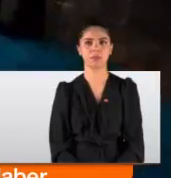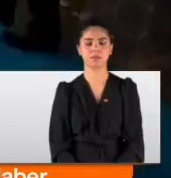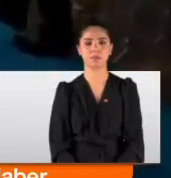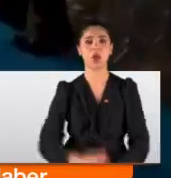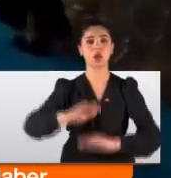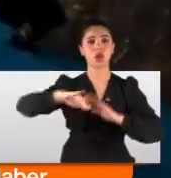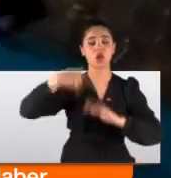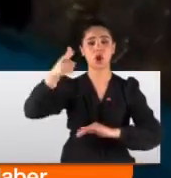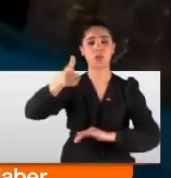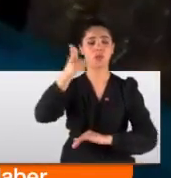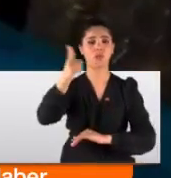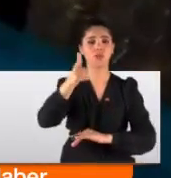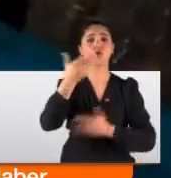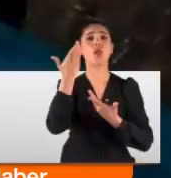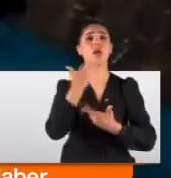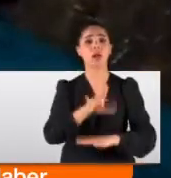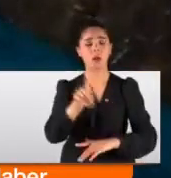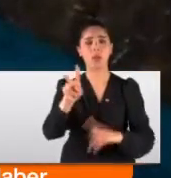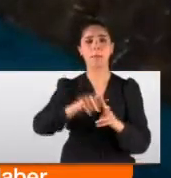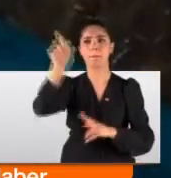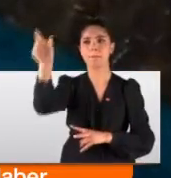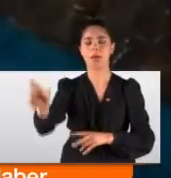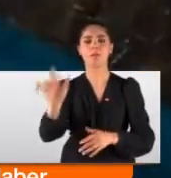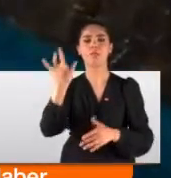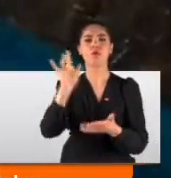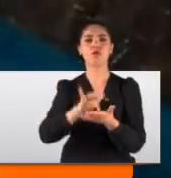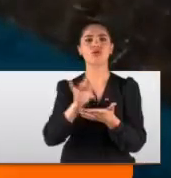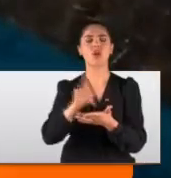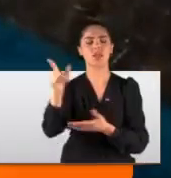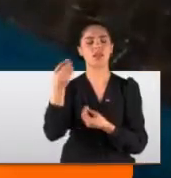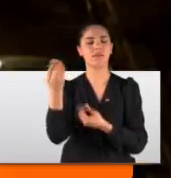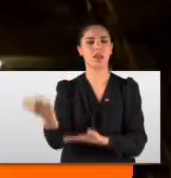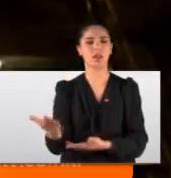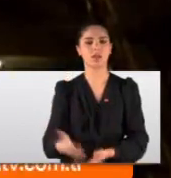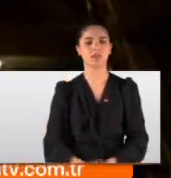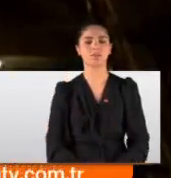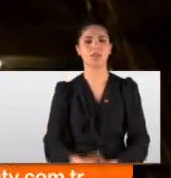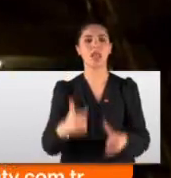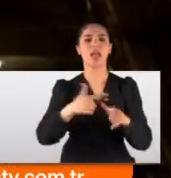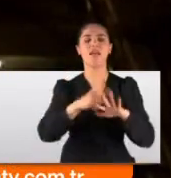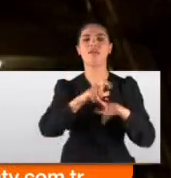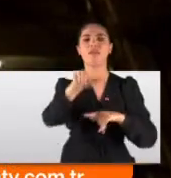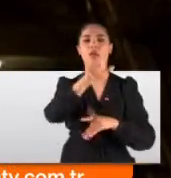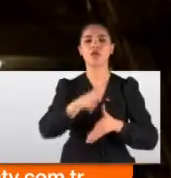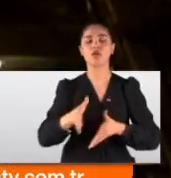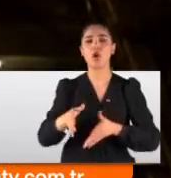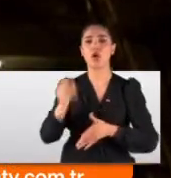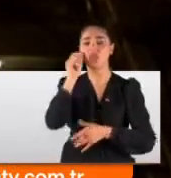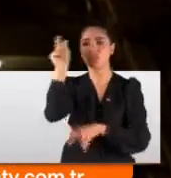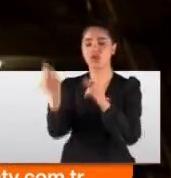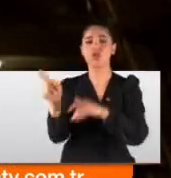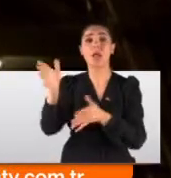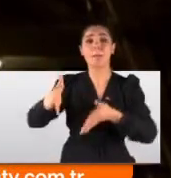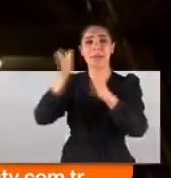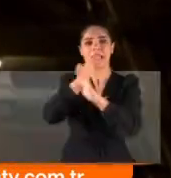Daha sonra bu görüntüleri inkar etse de Mehmet Tunç ceza almaktan kaçamadı. FETÖ'nün uşakları binadan içeri girerken